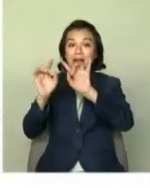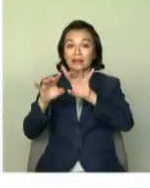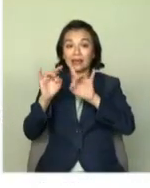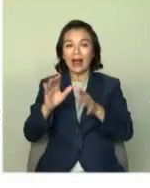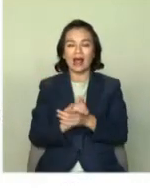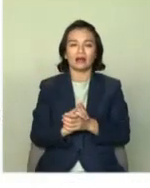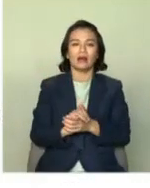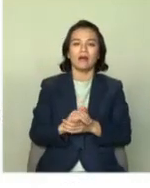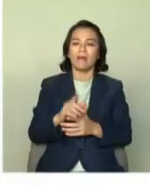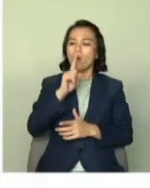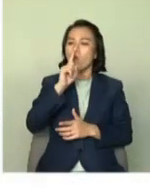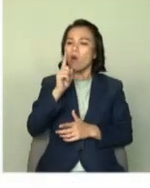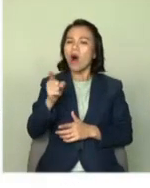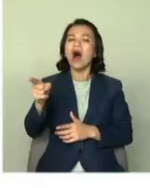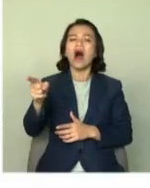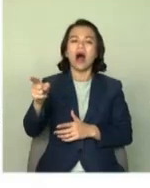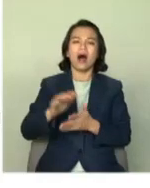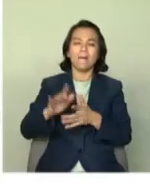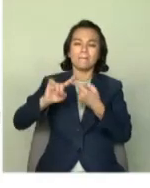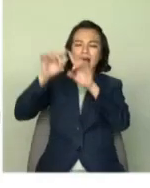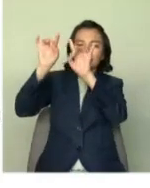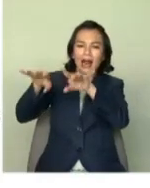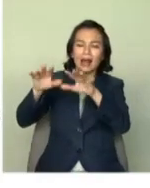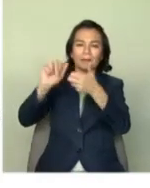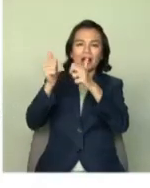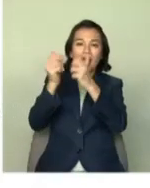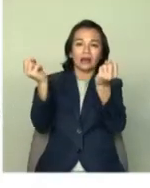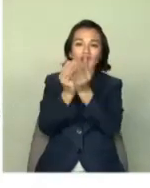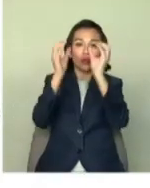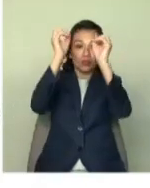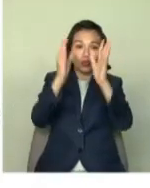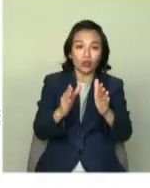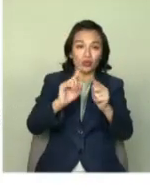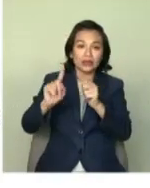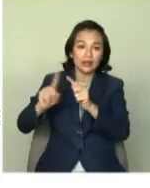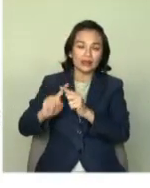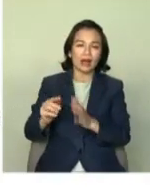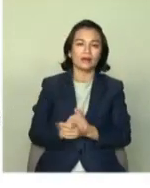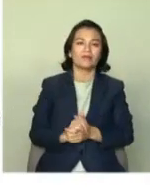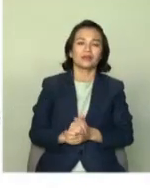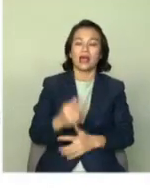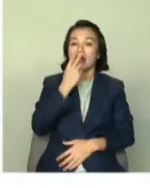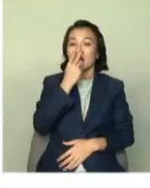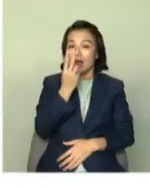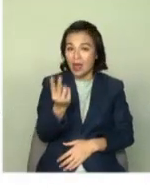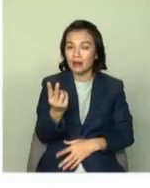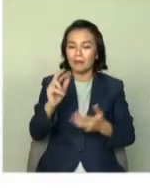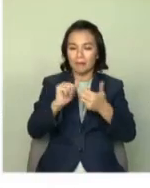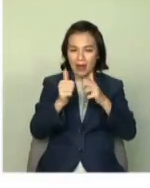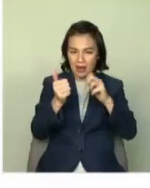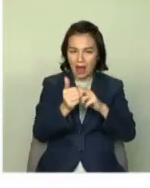การบูลลี่กันเกิดขึ้นแล้วเด็กก็มีปัญหากับคุณครูด้วยสิ่งที่สำคัญคือผู้ใหญ่ที่เห็นการกระทำความรุนแร